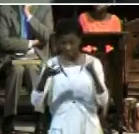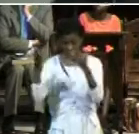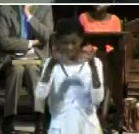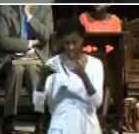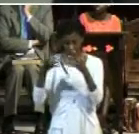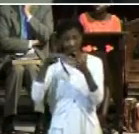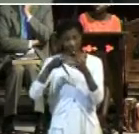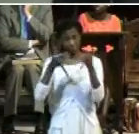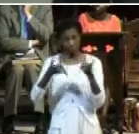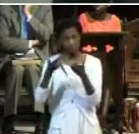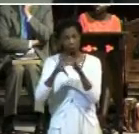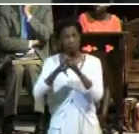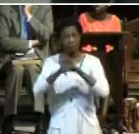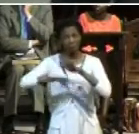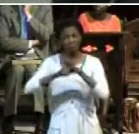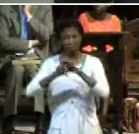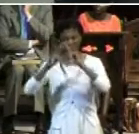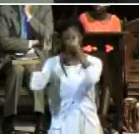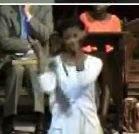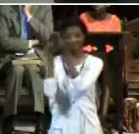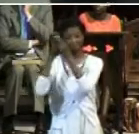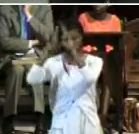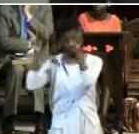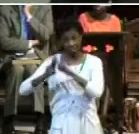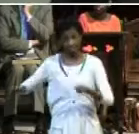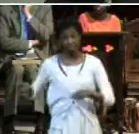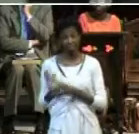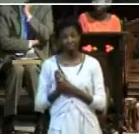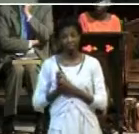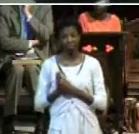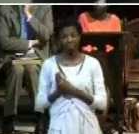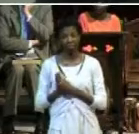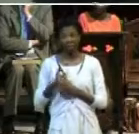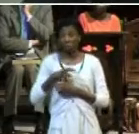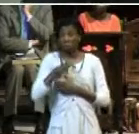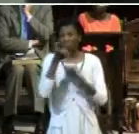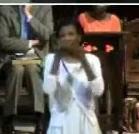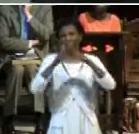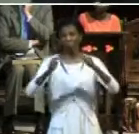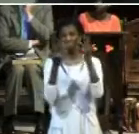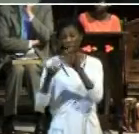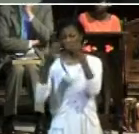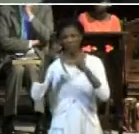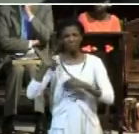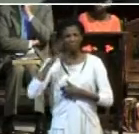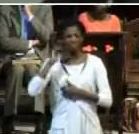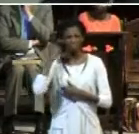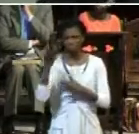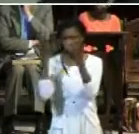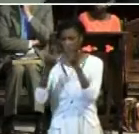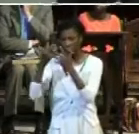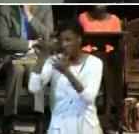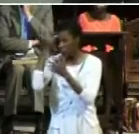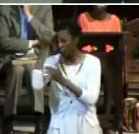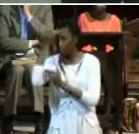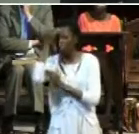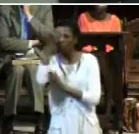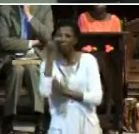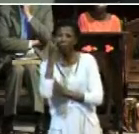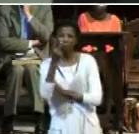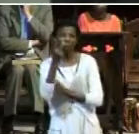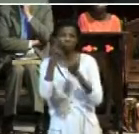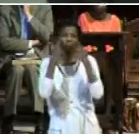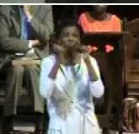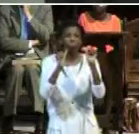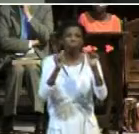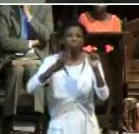curieux. Il n'y a qu'une langue mathématique. Et il n'est pas nécessaire de connaître les mathématiques pour voir la beauté de